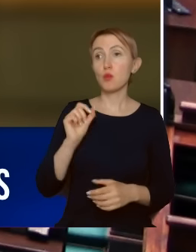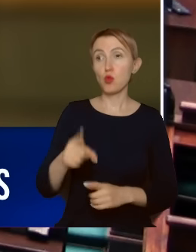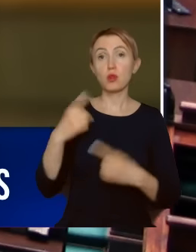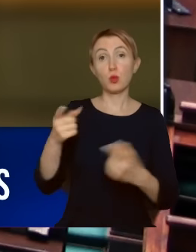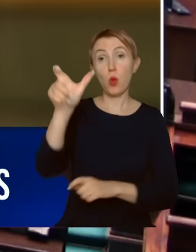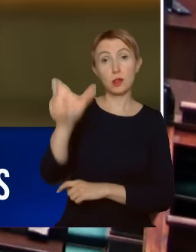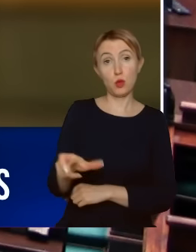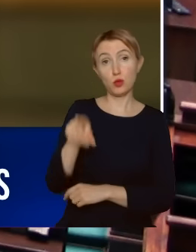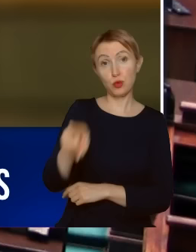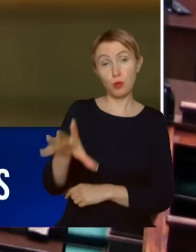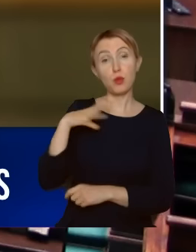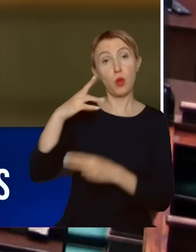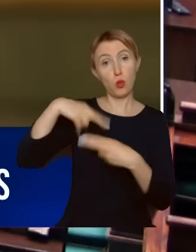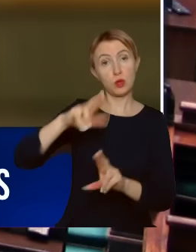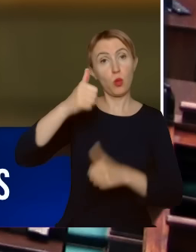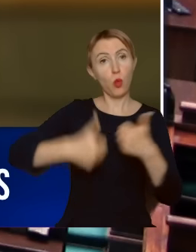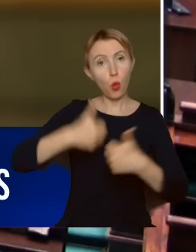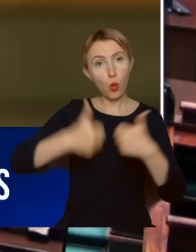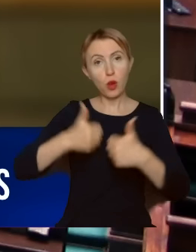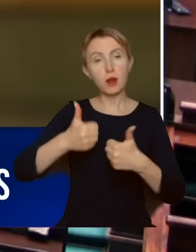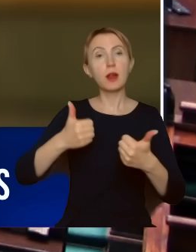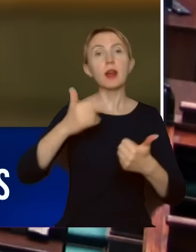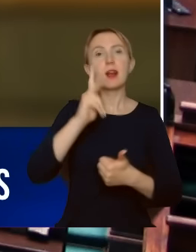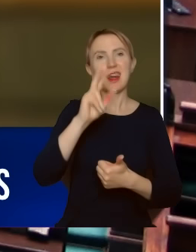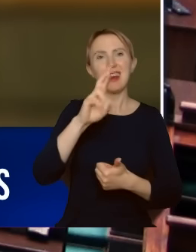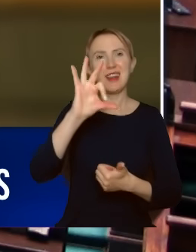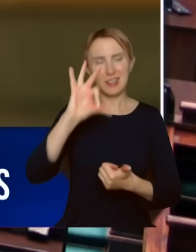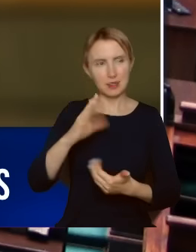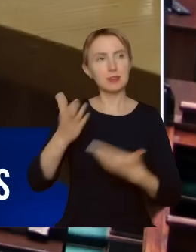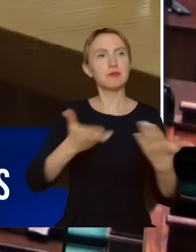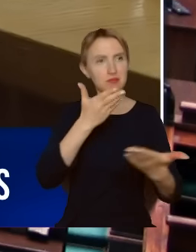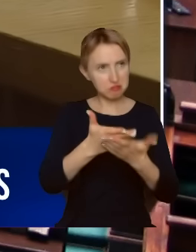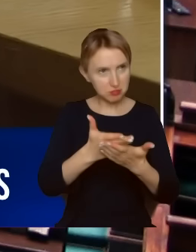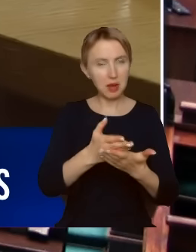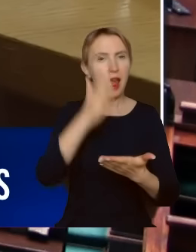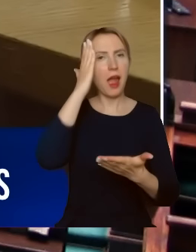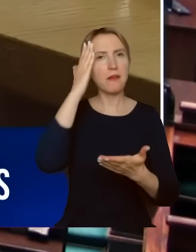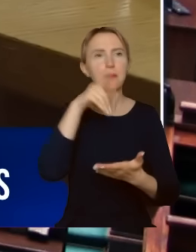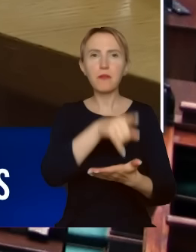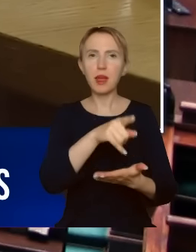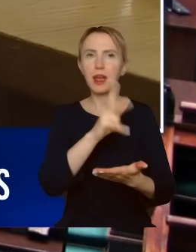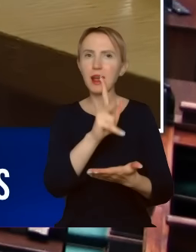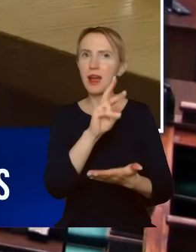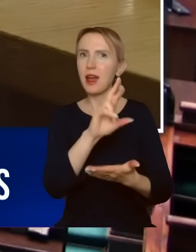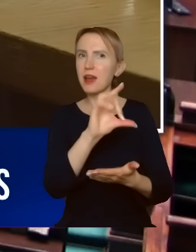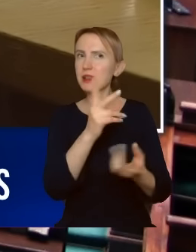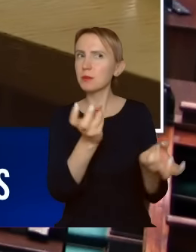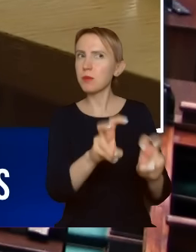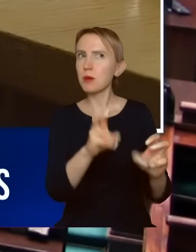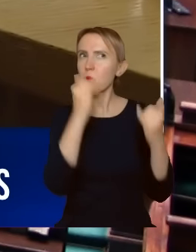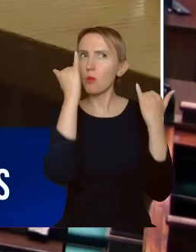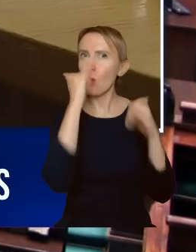która wzięła udział w konkursie przed krajową radą sądownictwa wiedząc już o tym że ona jest powołana w sposób